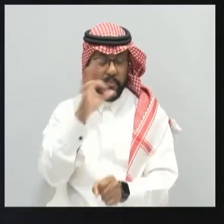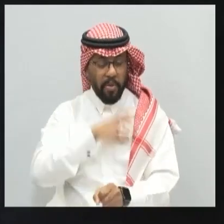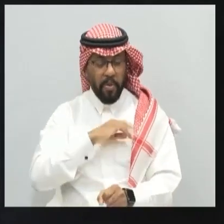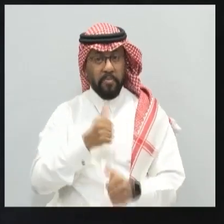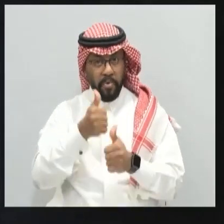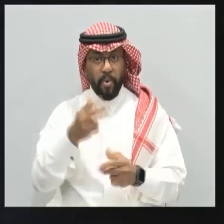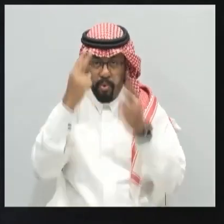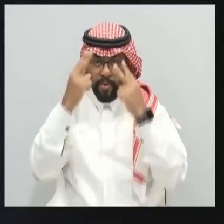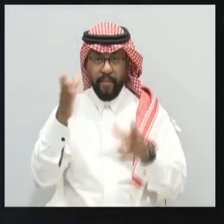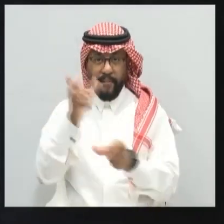معكم شكرا لكم دمتم بود